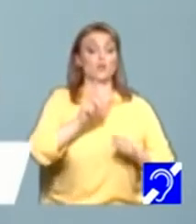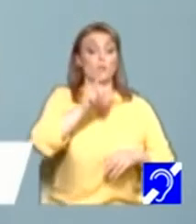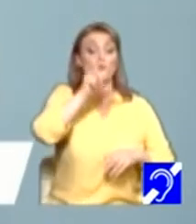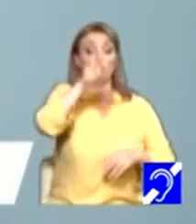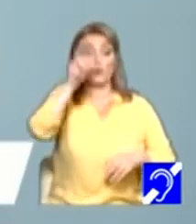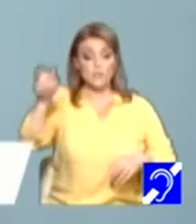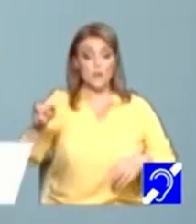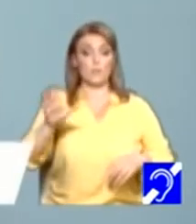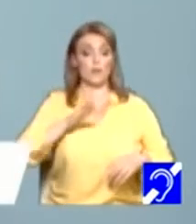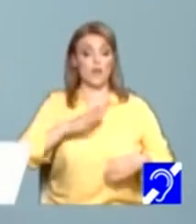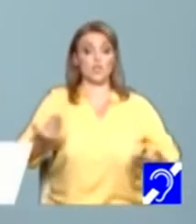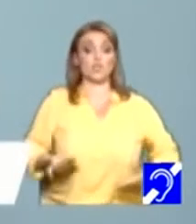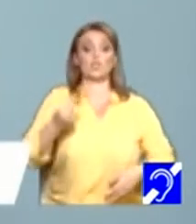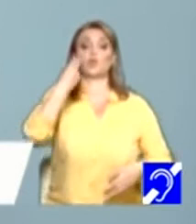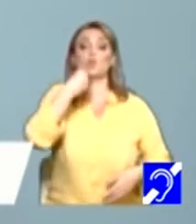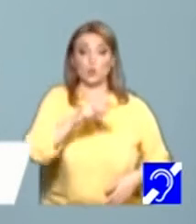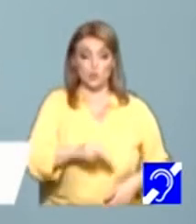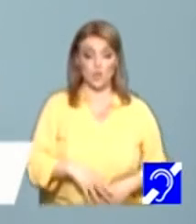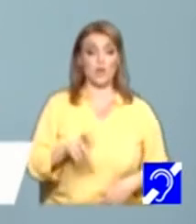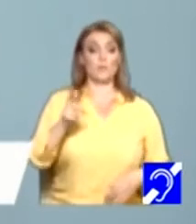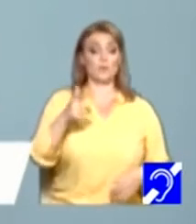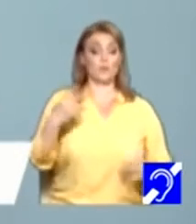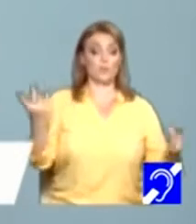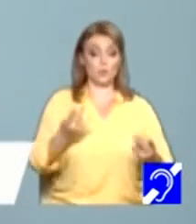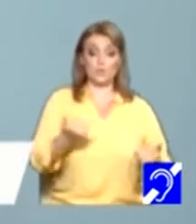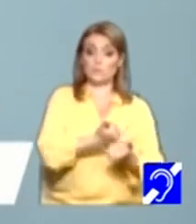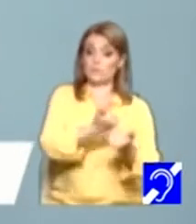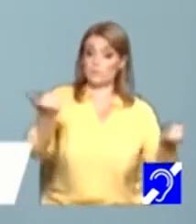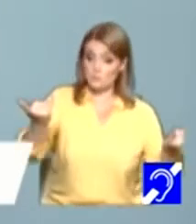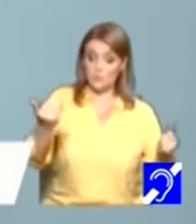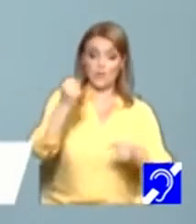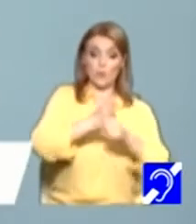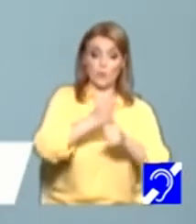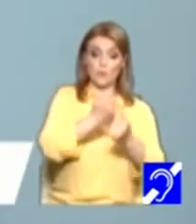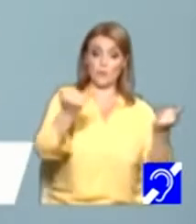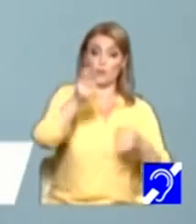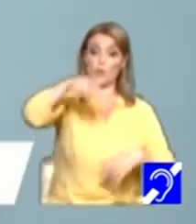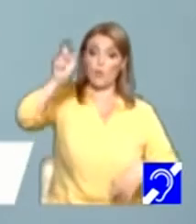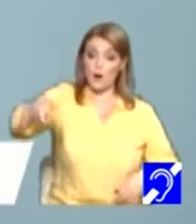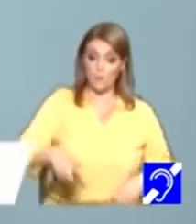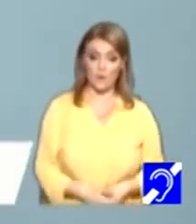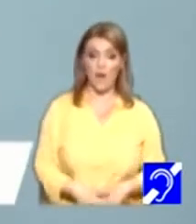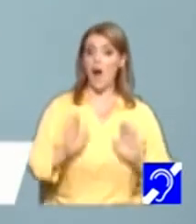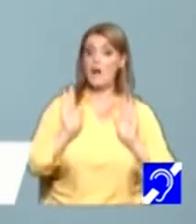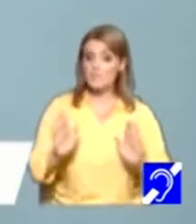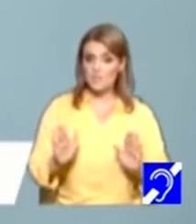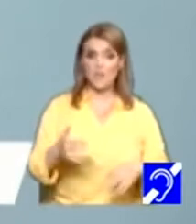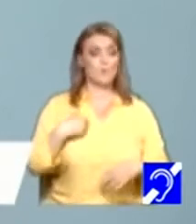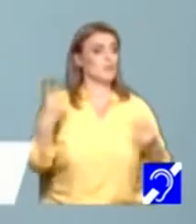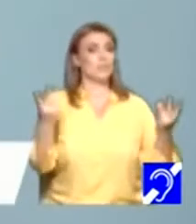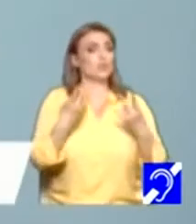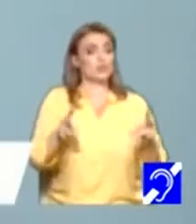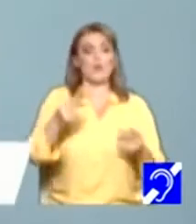pentru cetățean. Pentru că noi trebuie să servim politicienii, trebuie să servească interesul poporului. Atât. Nu trebuie să facem un joc în